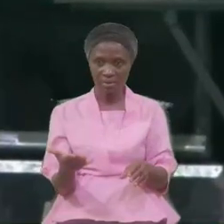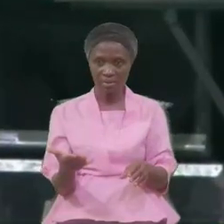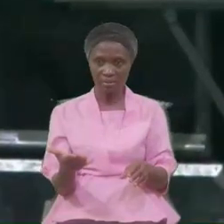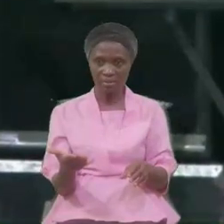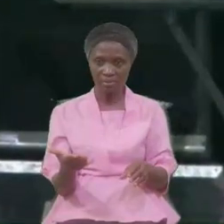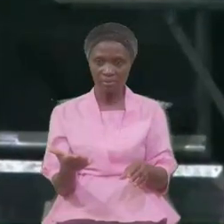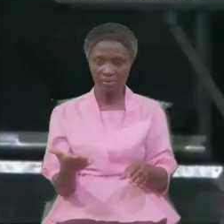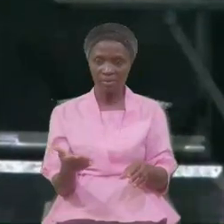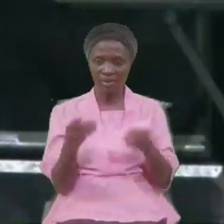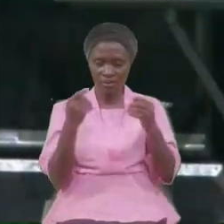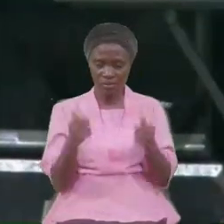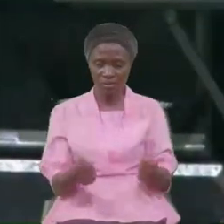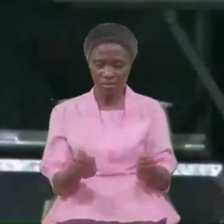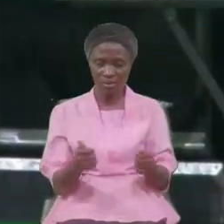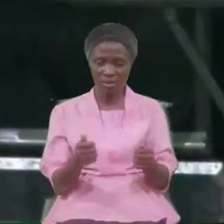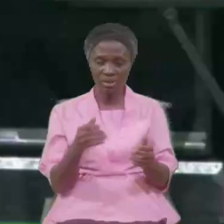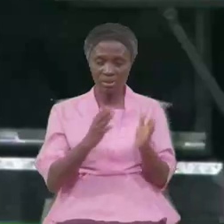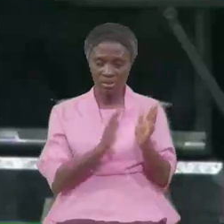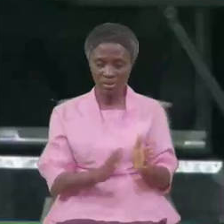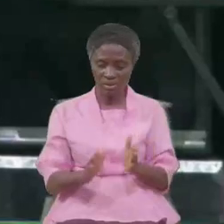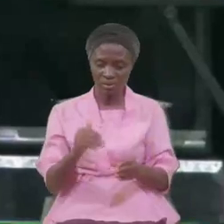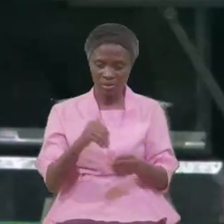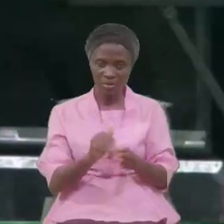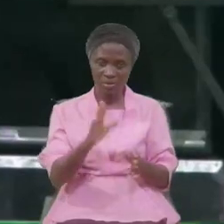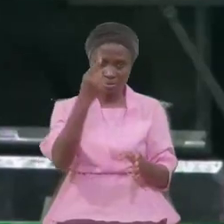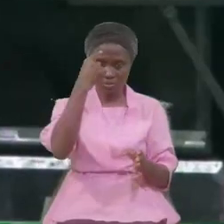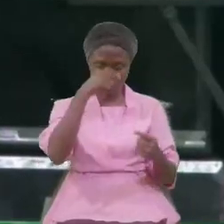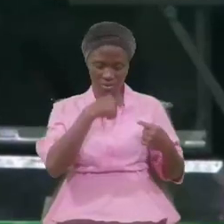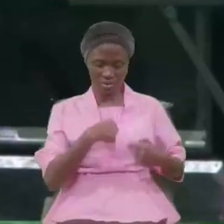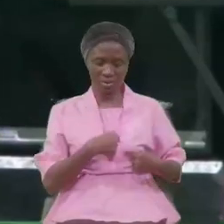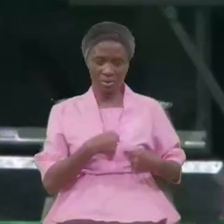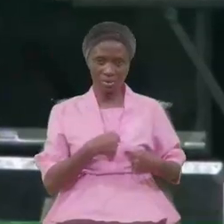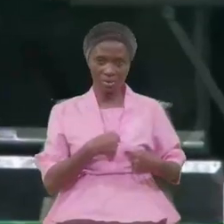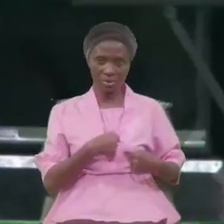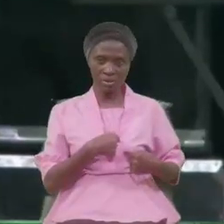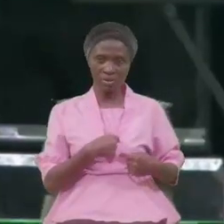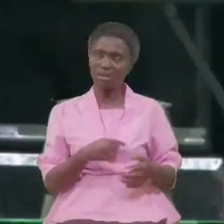C'est tout ce que vous devez établir en vous.